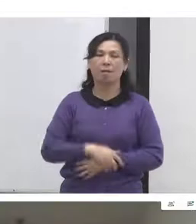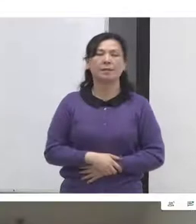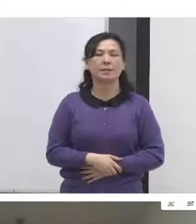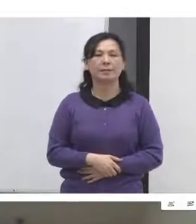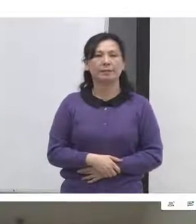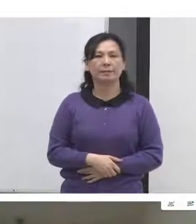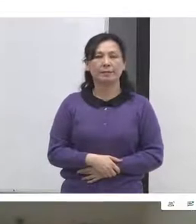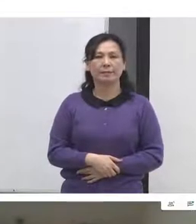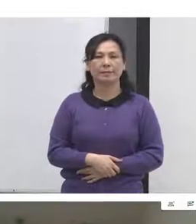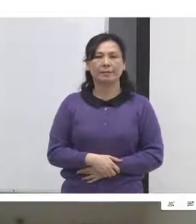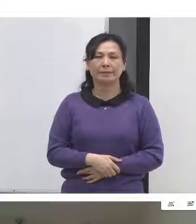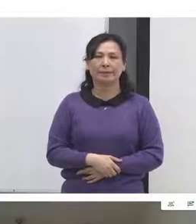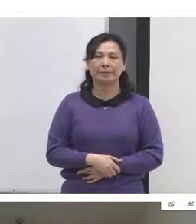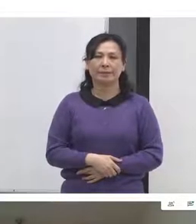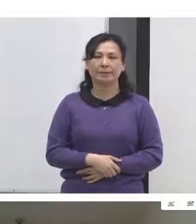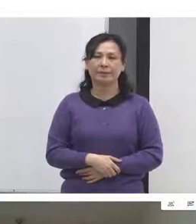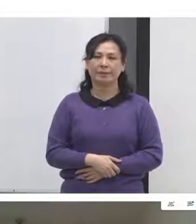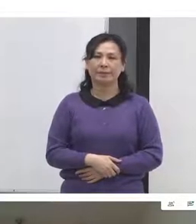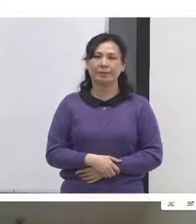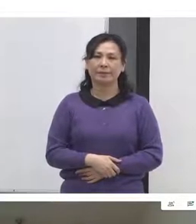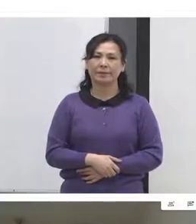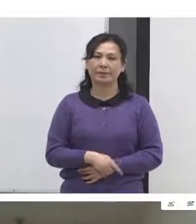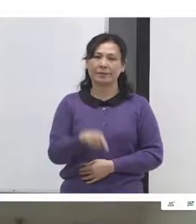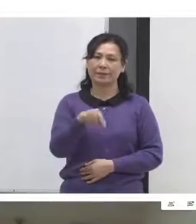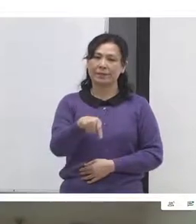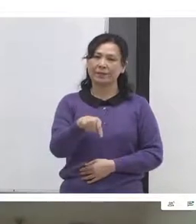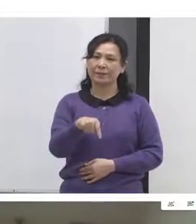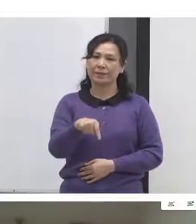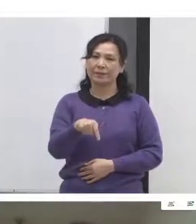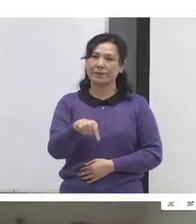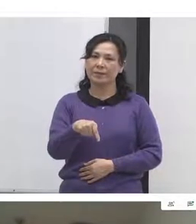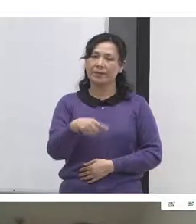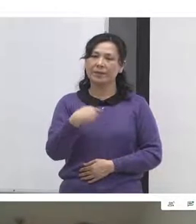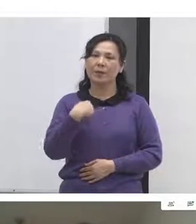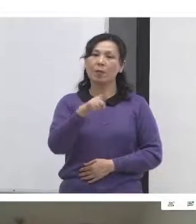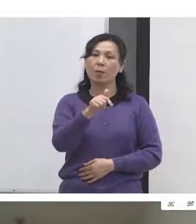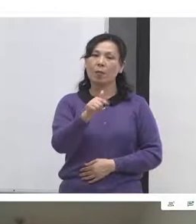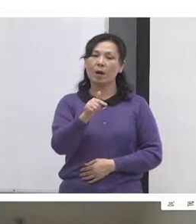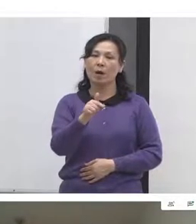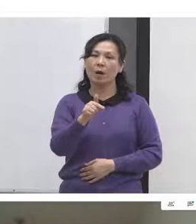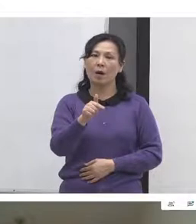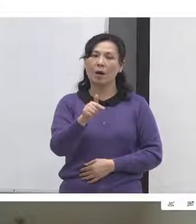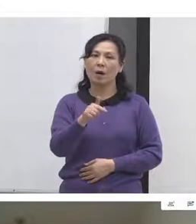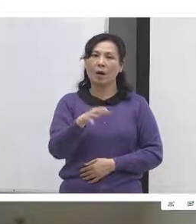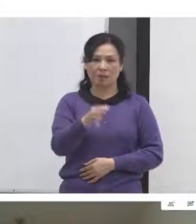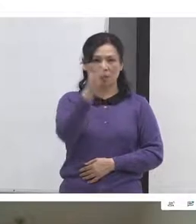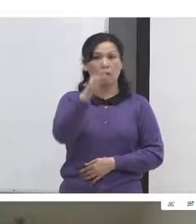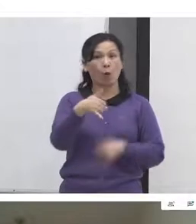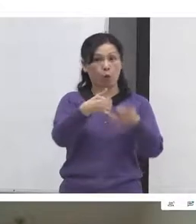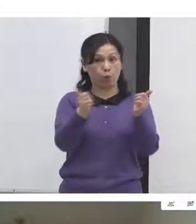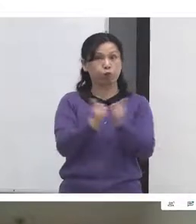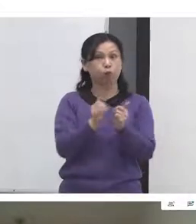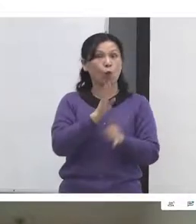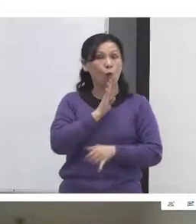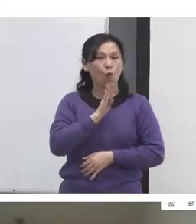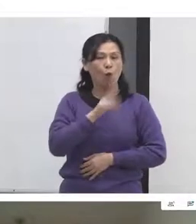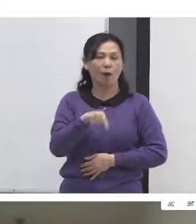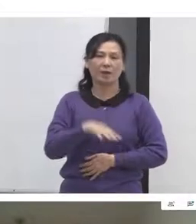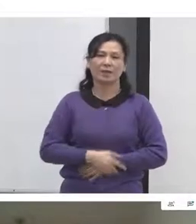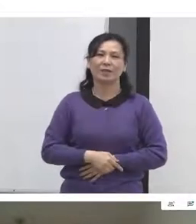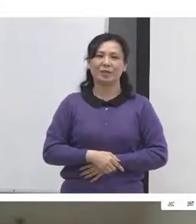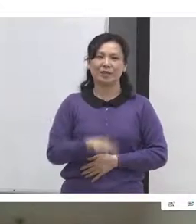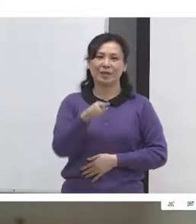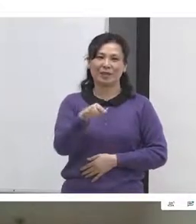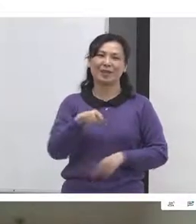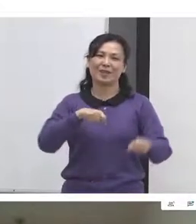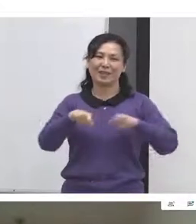我们的 lab 基本上它其实founder 就是我们的教授是一个贵族，所以他一开始在推计划